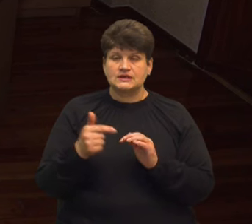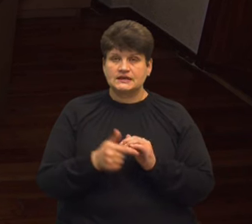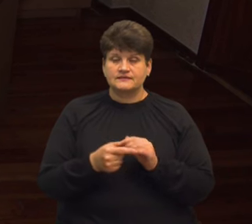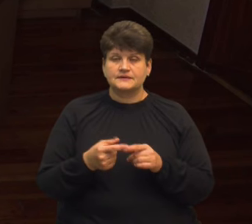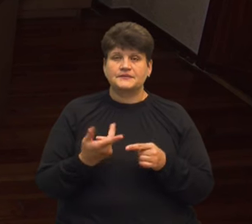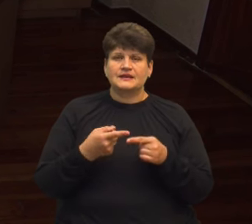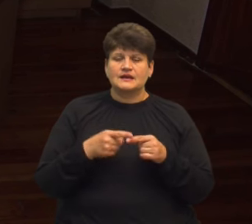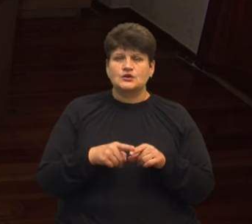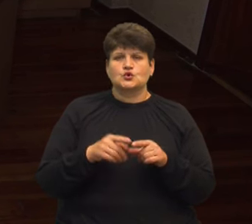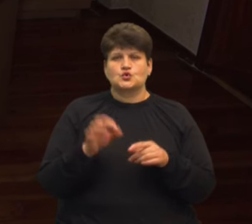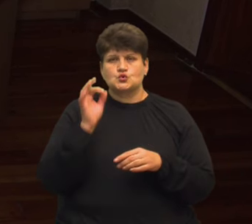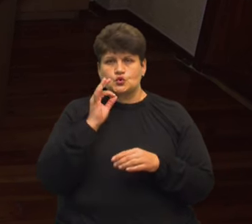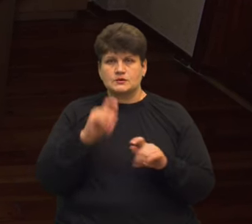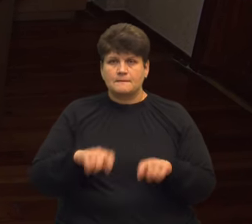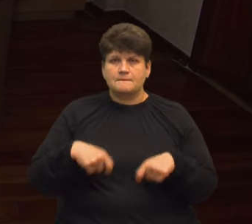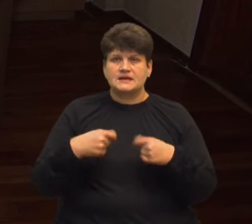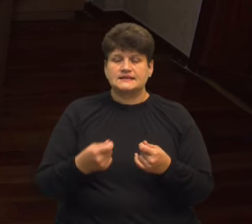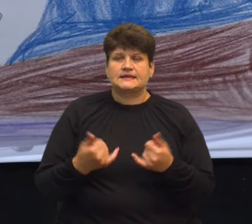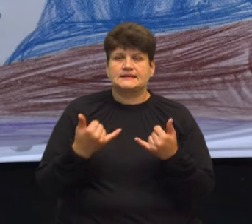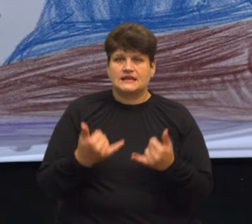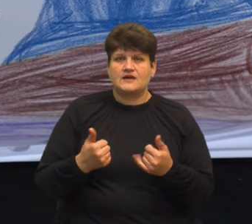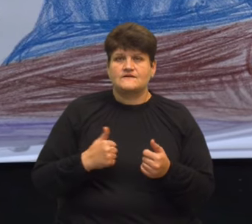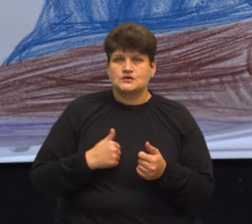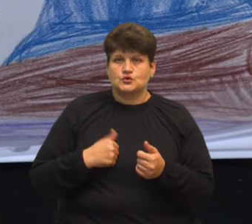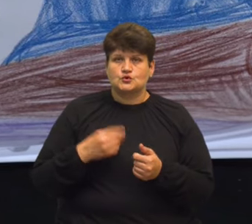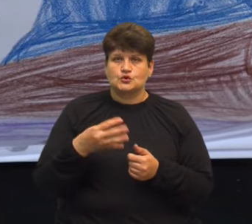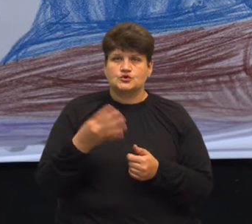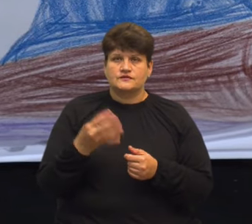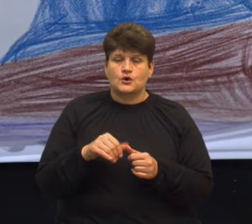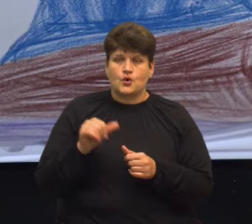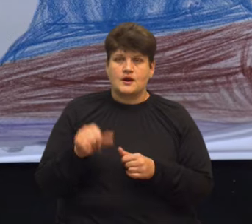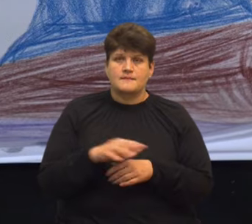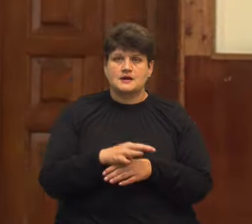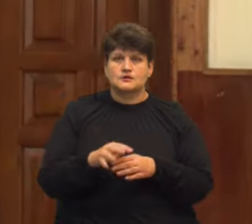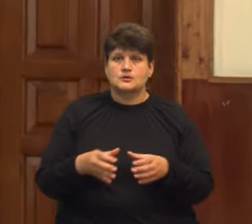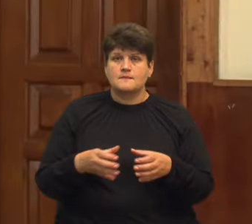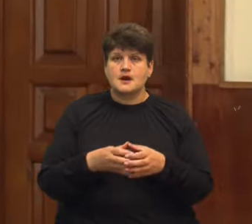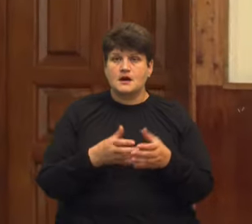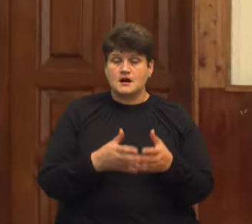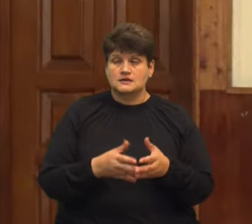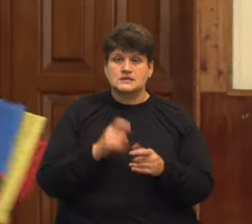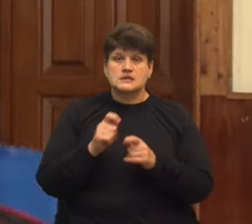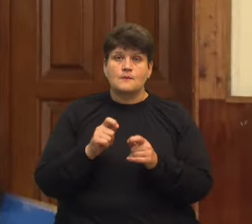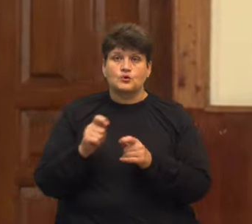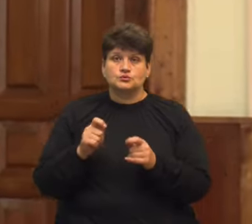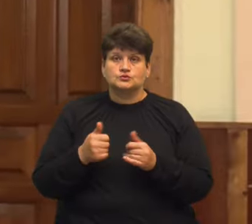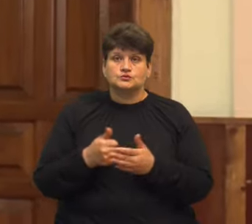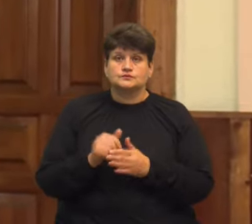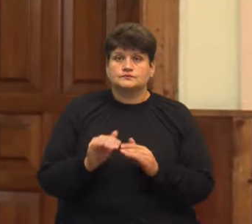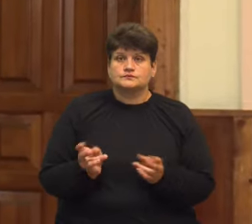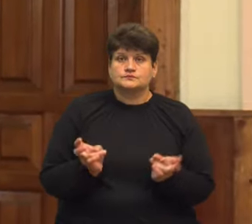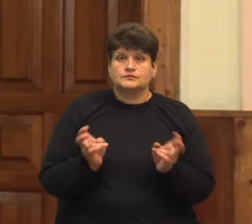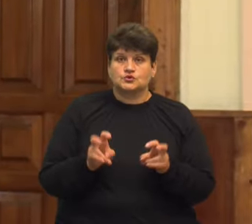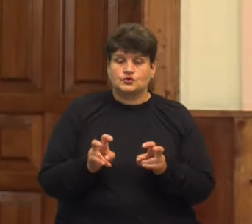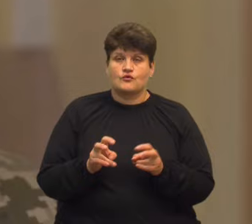та малюнки школярів передали для військових 44-ї окремої артилерійської бригади. За подарунками до школярів прийшов